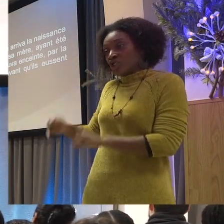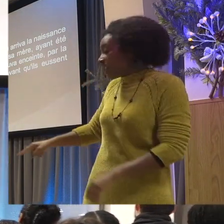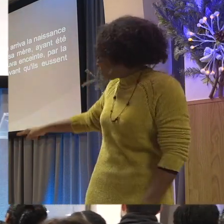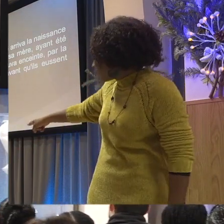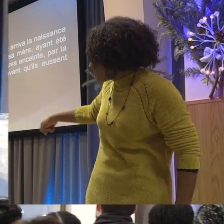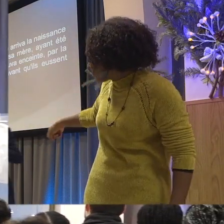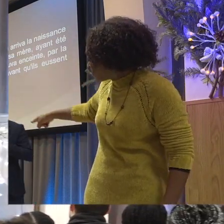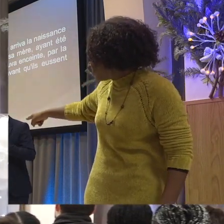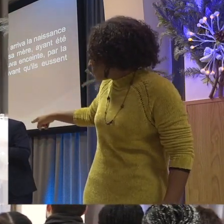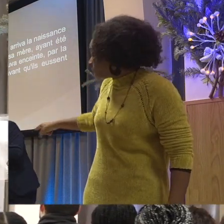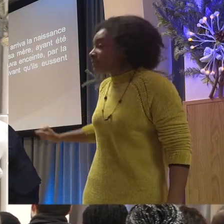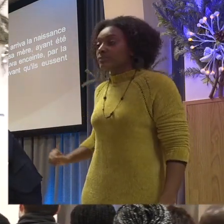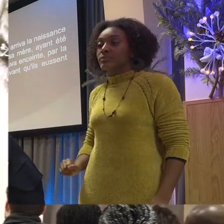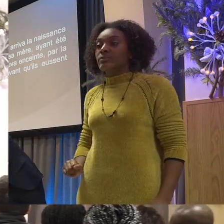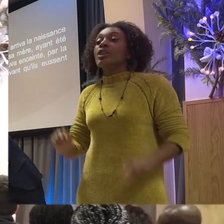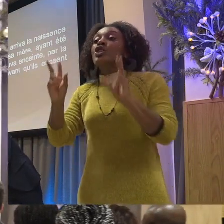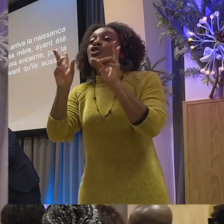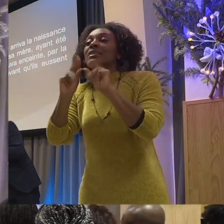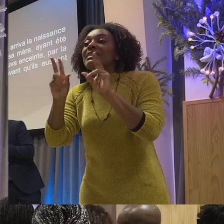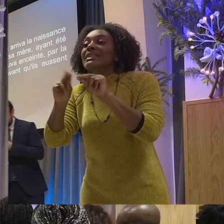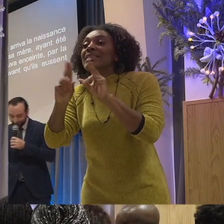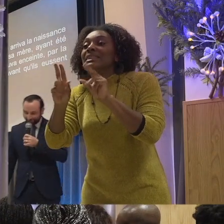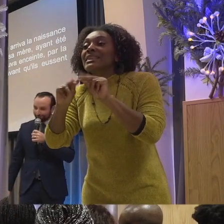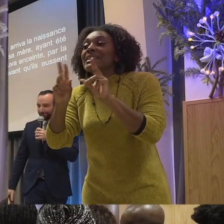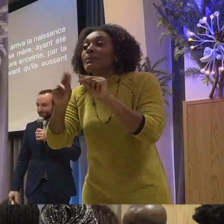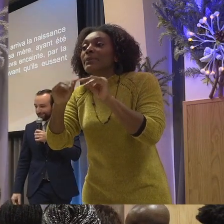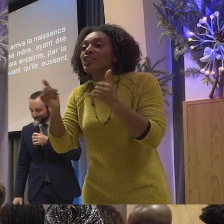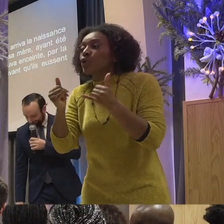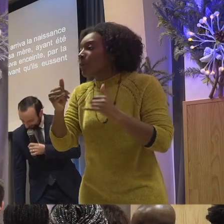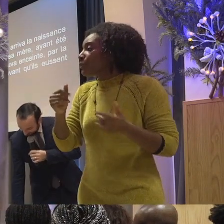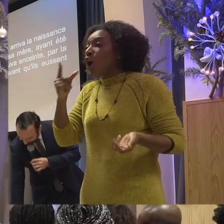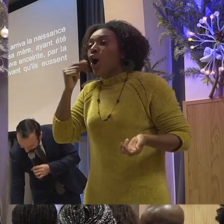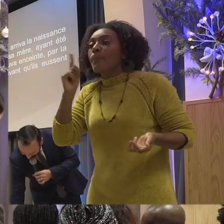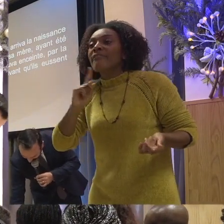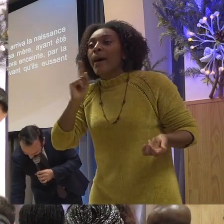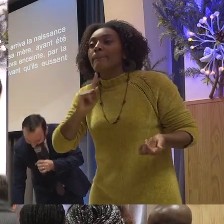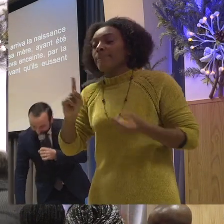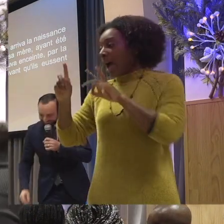passer. Fabien et Marie vont venir s'asseoir sur ce tabouret. Vous pouvez monter, allez-y les amis.